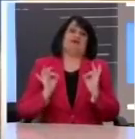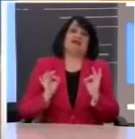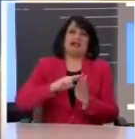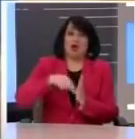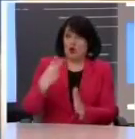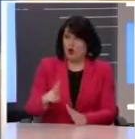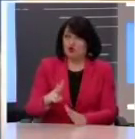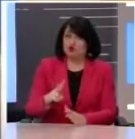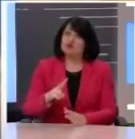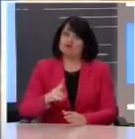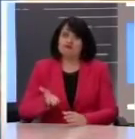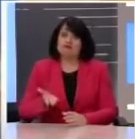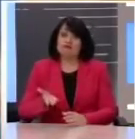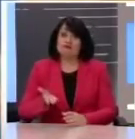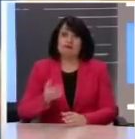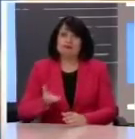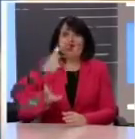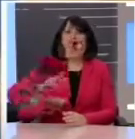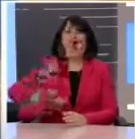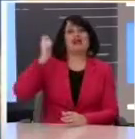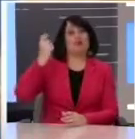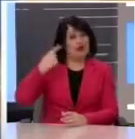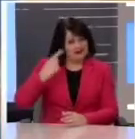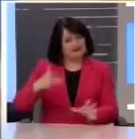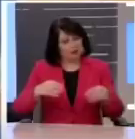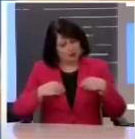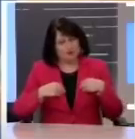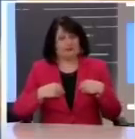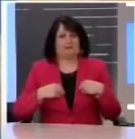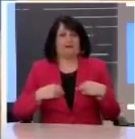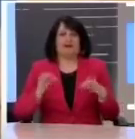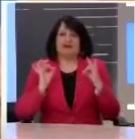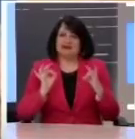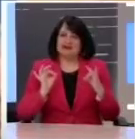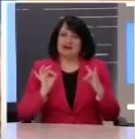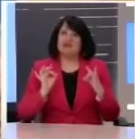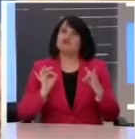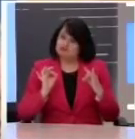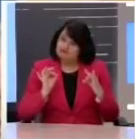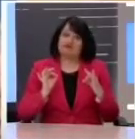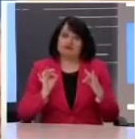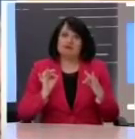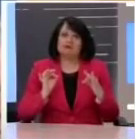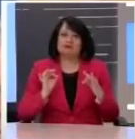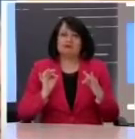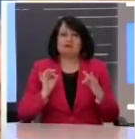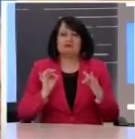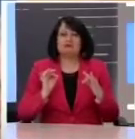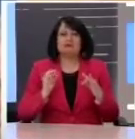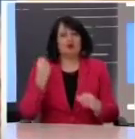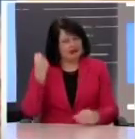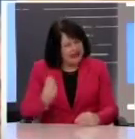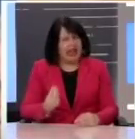σας είναι να ασκείτε απολύτευση. Το αποδέχομαι και νομίζω ότι ασκείτε σε μεγάλο βαθμό και